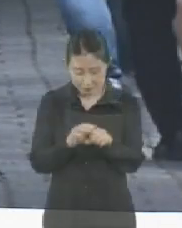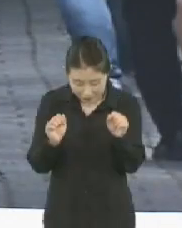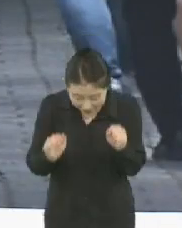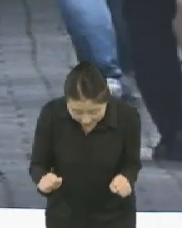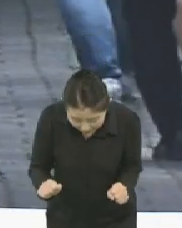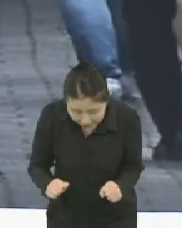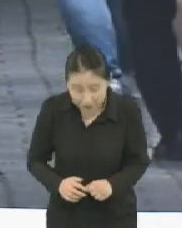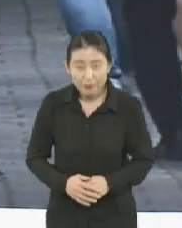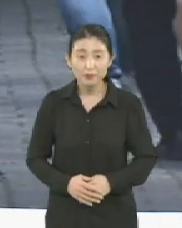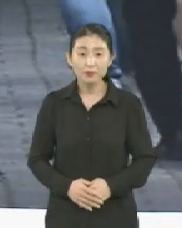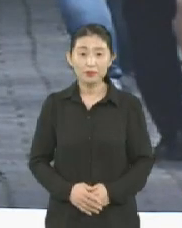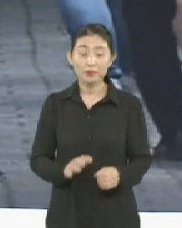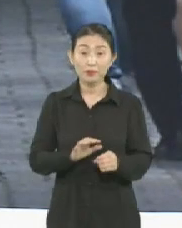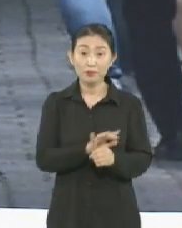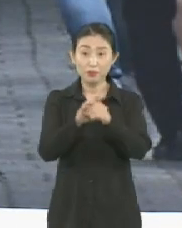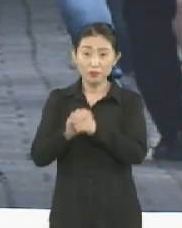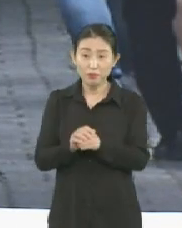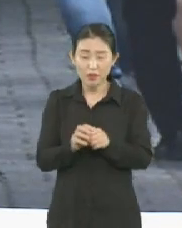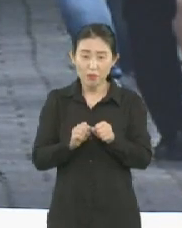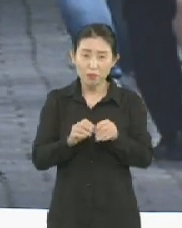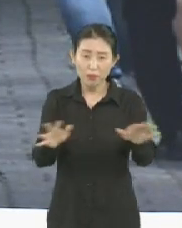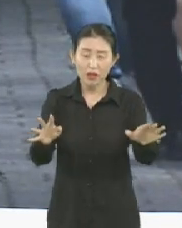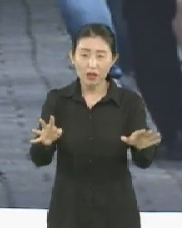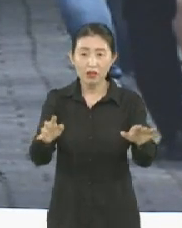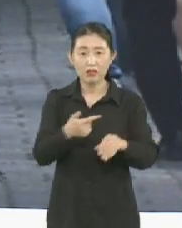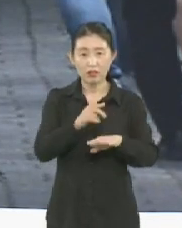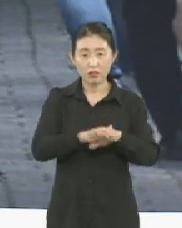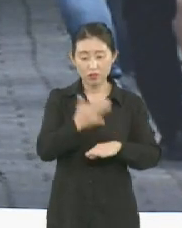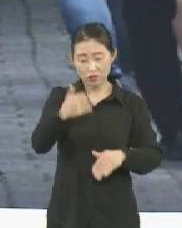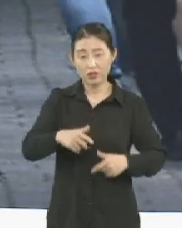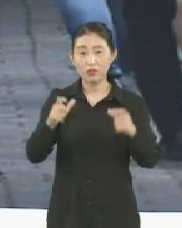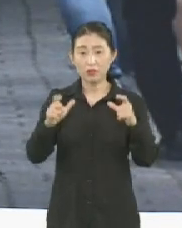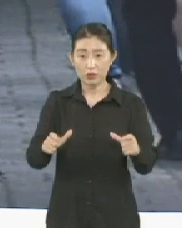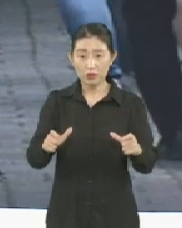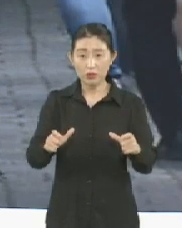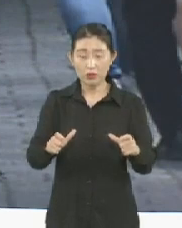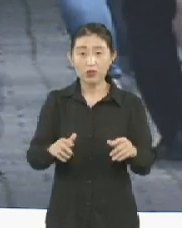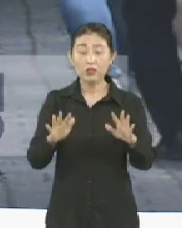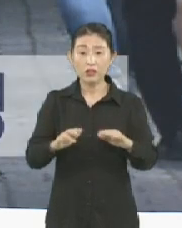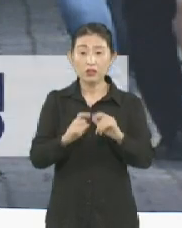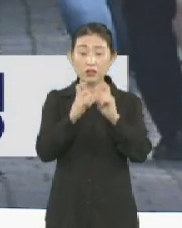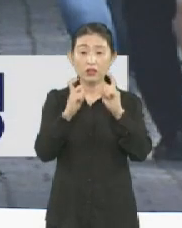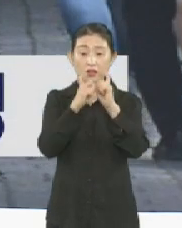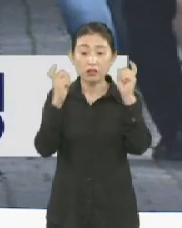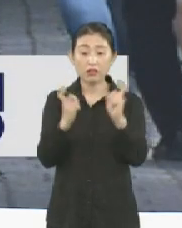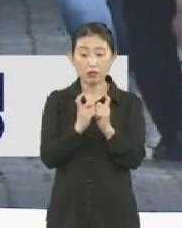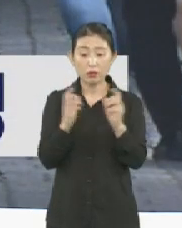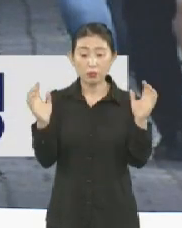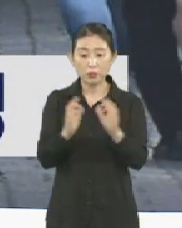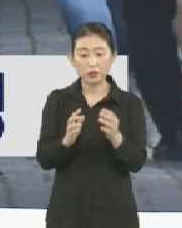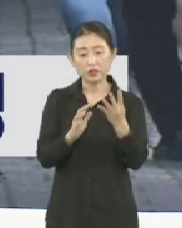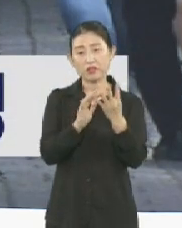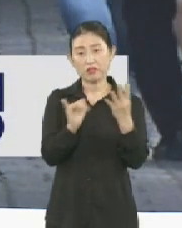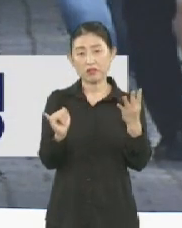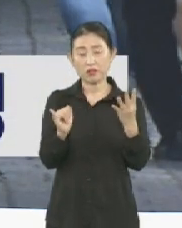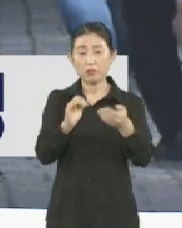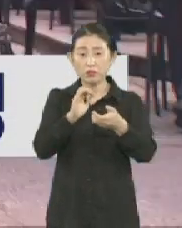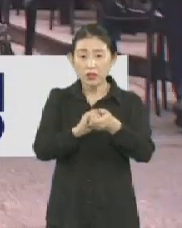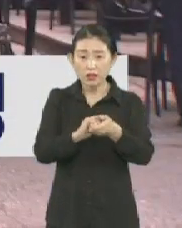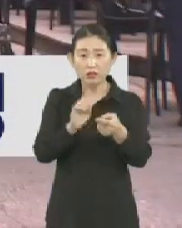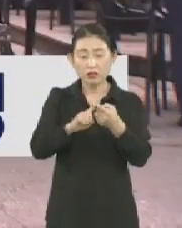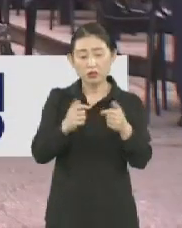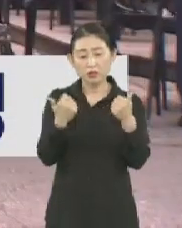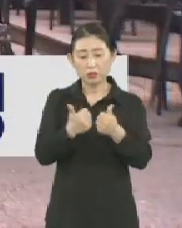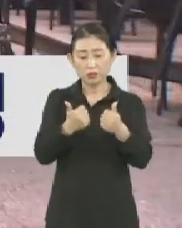여러분 안녕하십니까 그런 알고 확산이 이어지는 대전과 충남에서 사적 모임 인원을 다시 내면까지 제한하는 방안이 논의되고